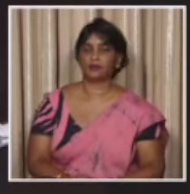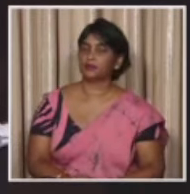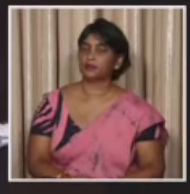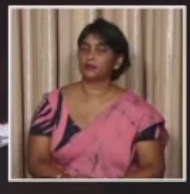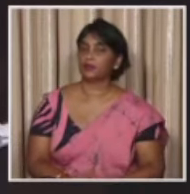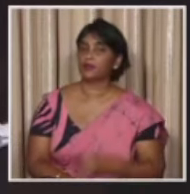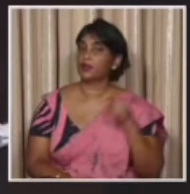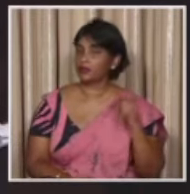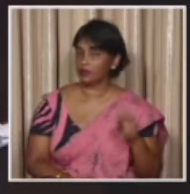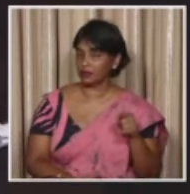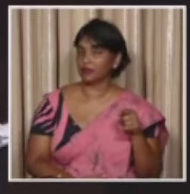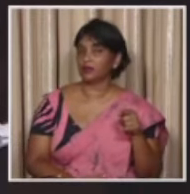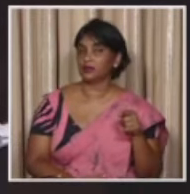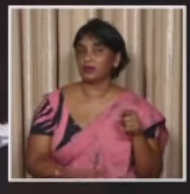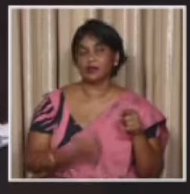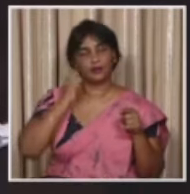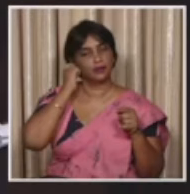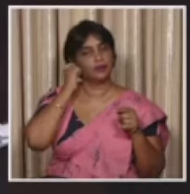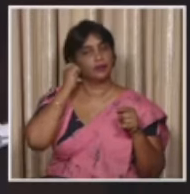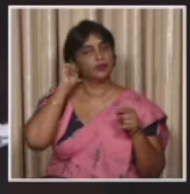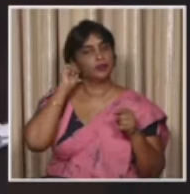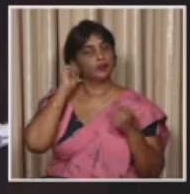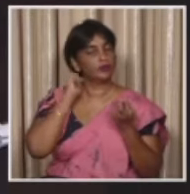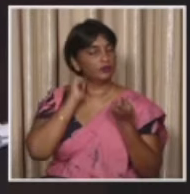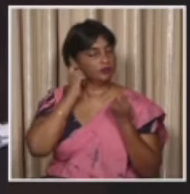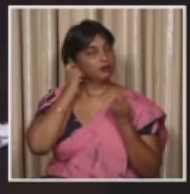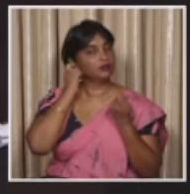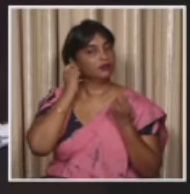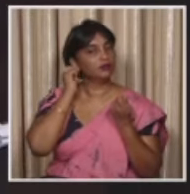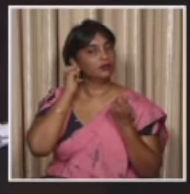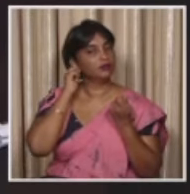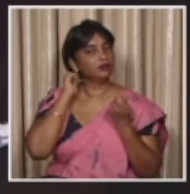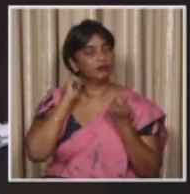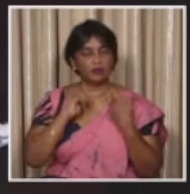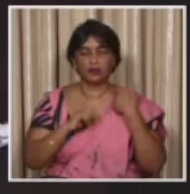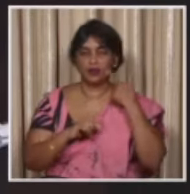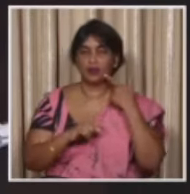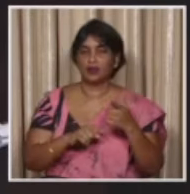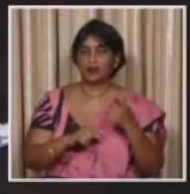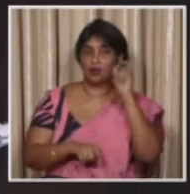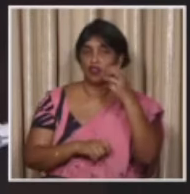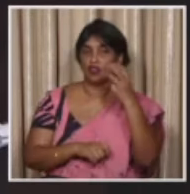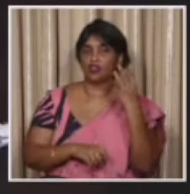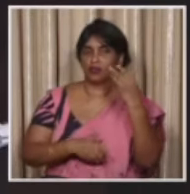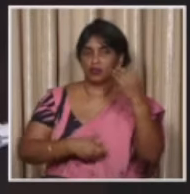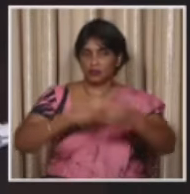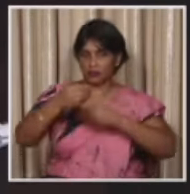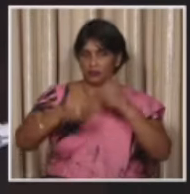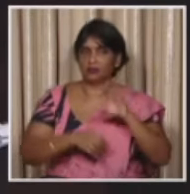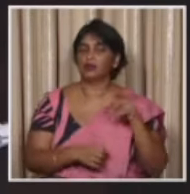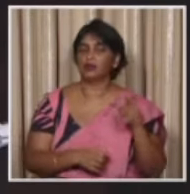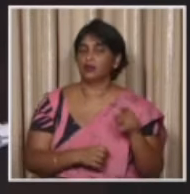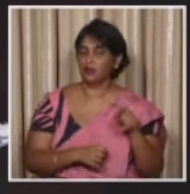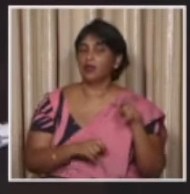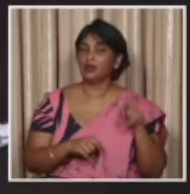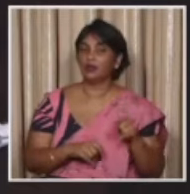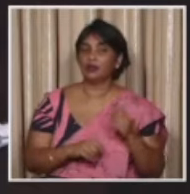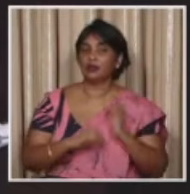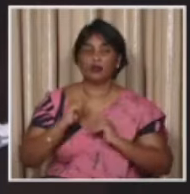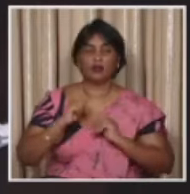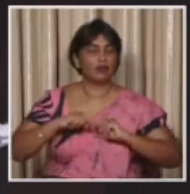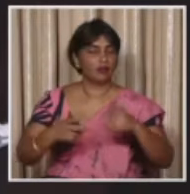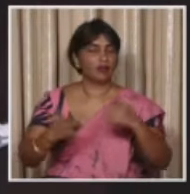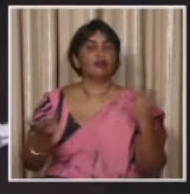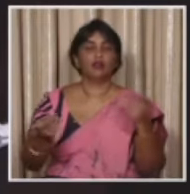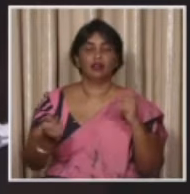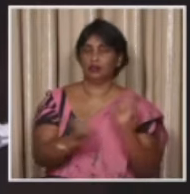තියෙනවා. දැන් ඒකේ ප්‍රයිසිං දැන් මම හිතන්නේ බිඩර්ස්ලා 3 දෙනෙක් විතර ඉන්නයි කියලා කියනවා. දැන් ඒක ක්‍රියාත්මක වෙන්න